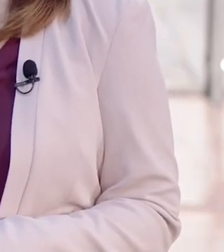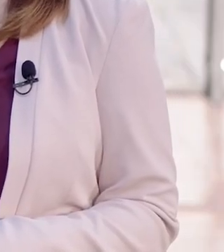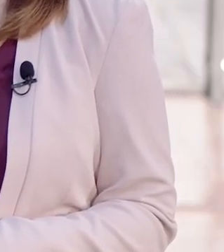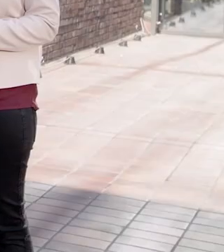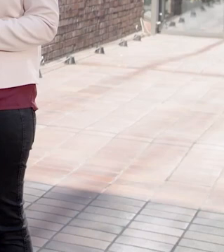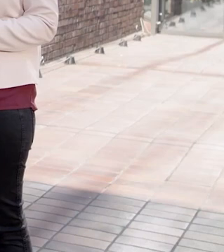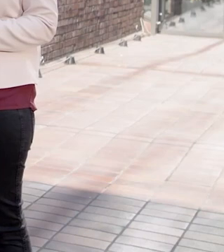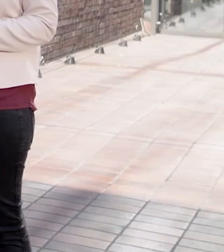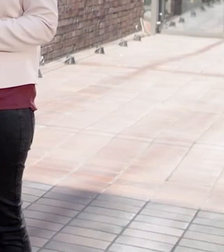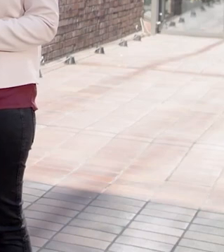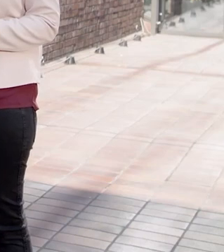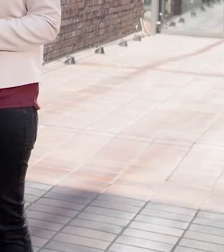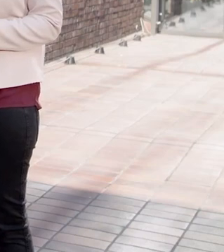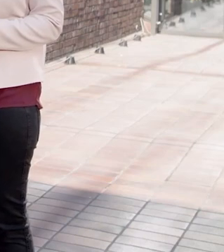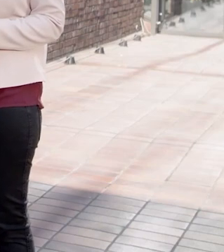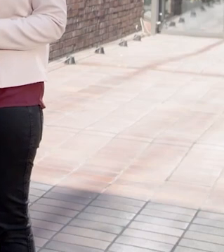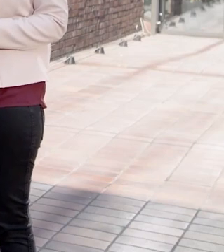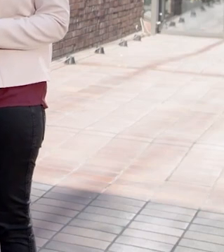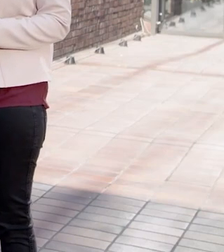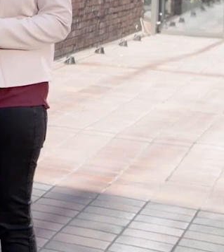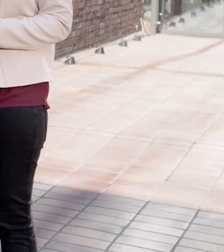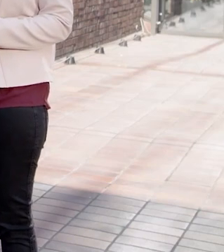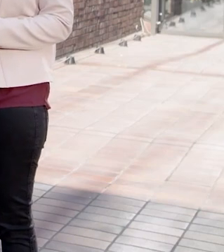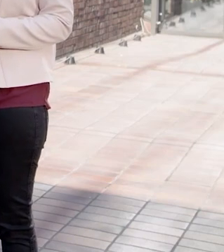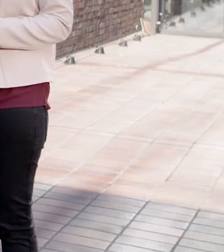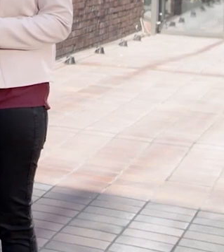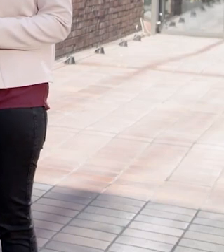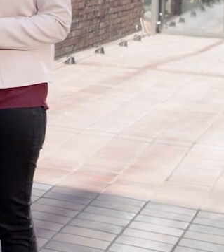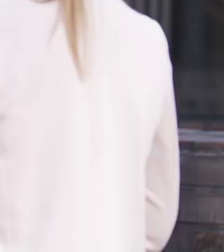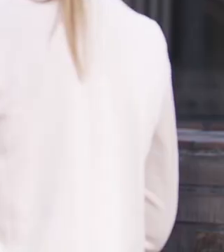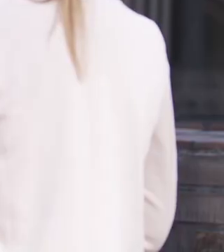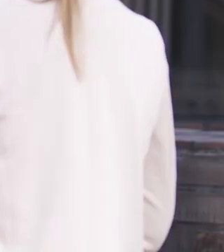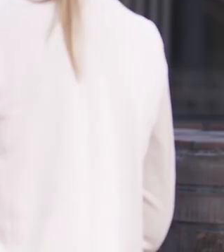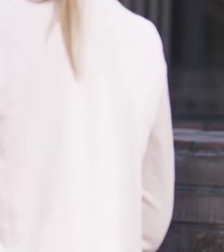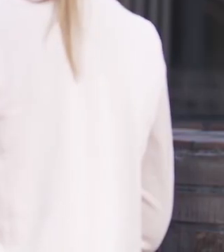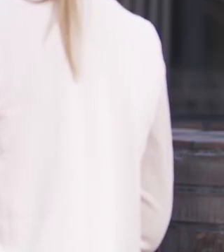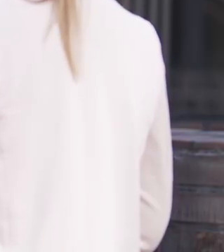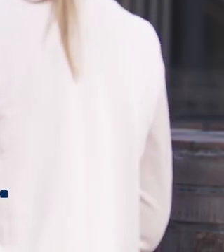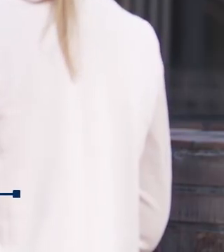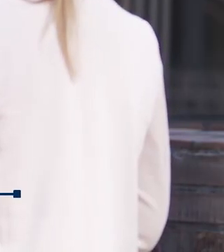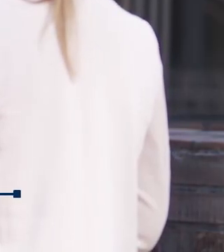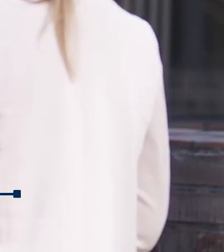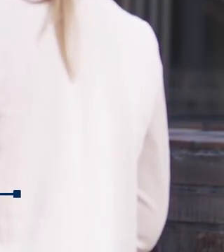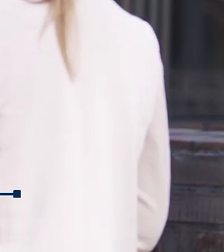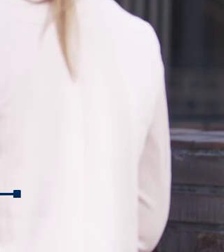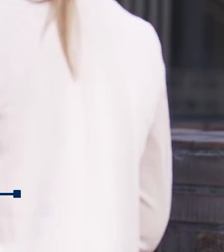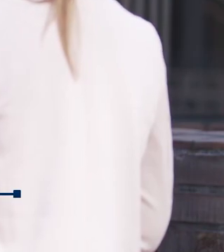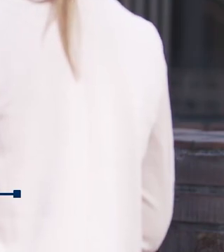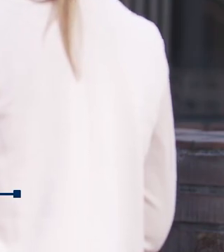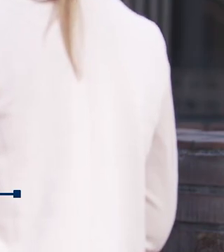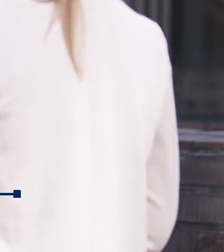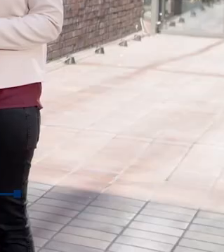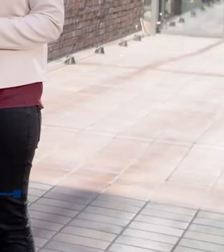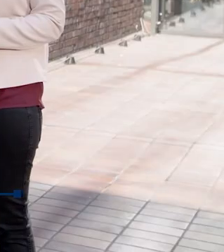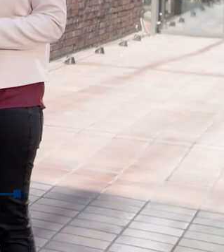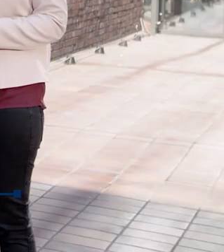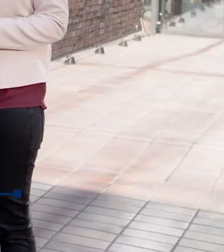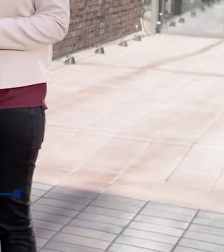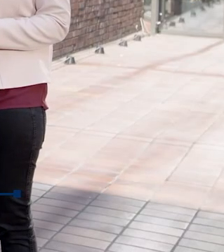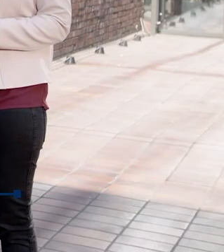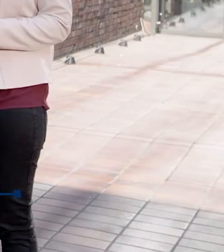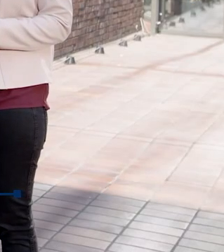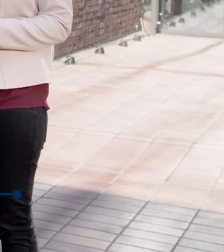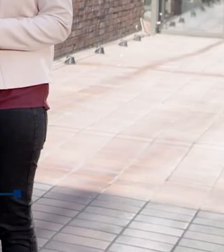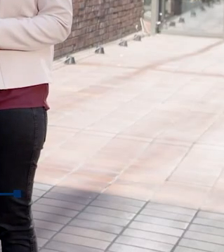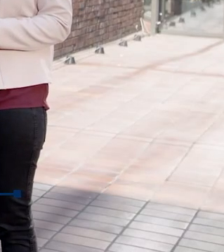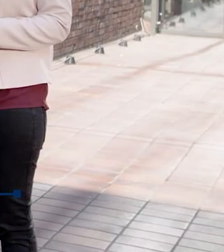dobry. Uniwersytet Śląski w Katowicach przywiązuje szczególną uwagę do wszelkich form wsparcia naszych studentów. Jak można skorzystać